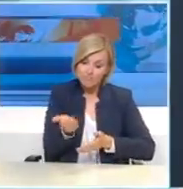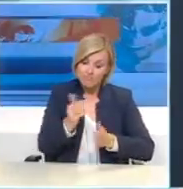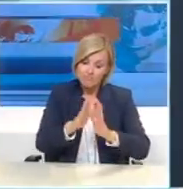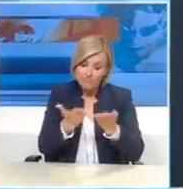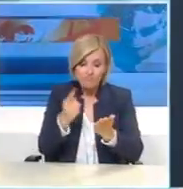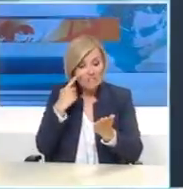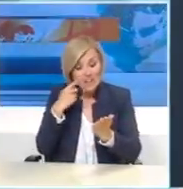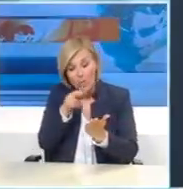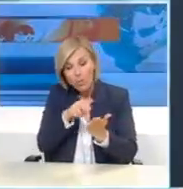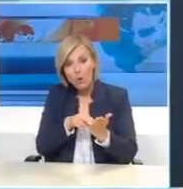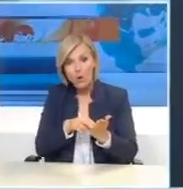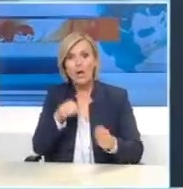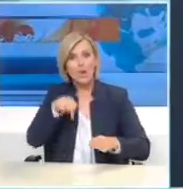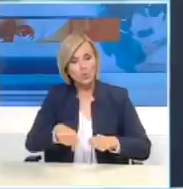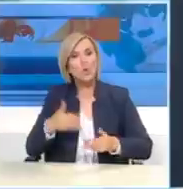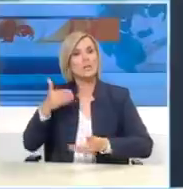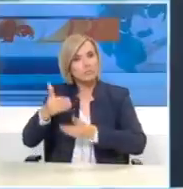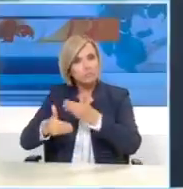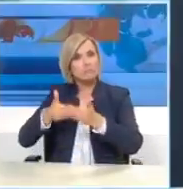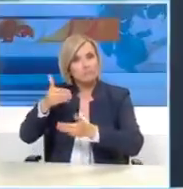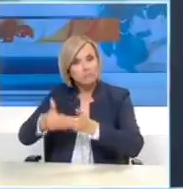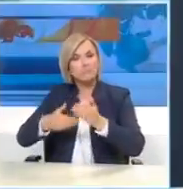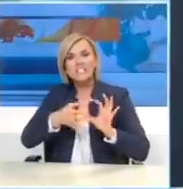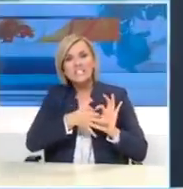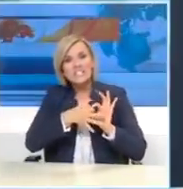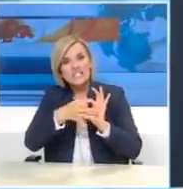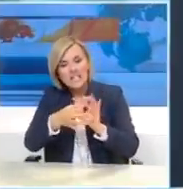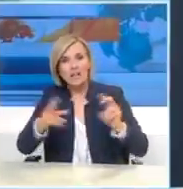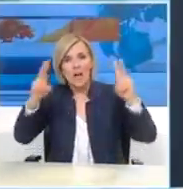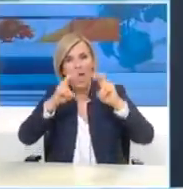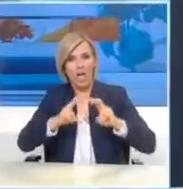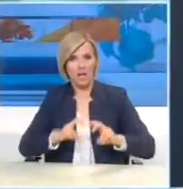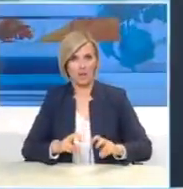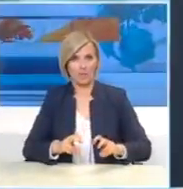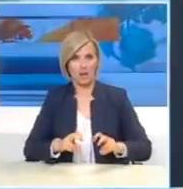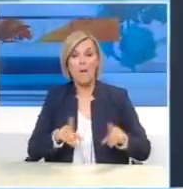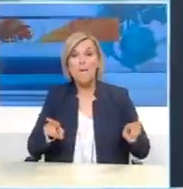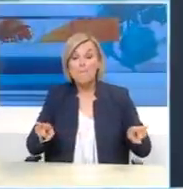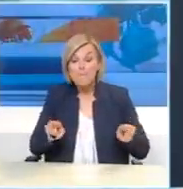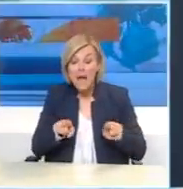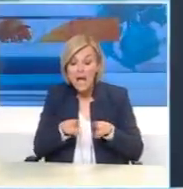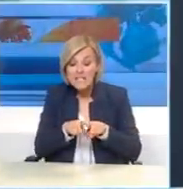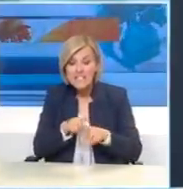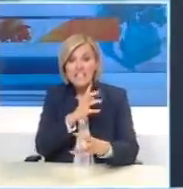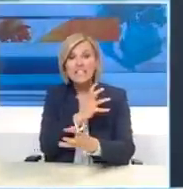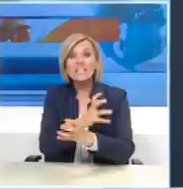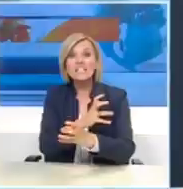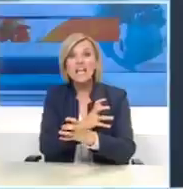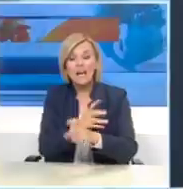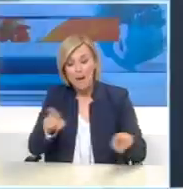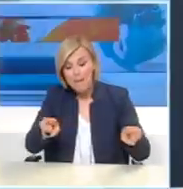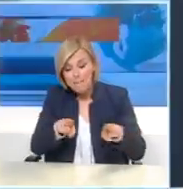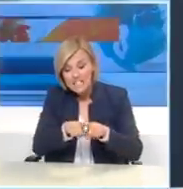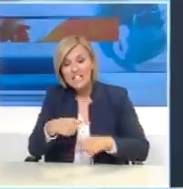και τεκμηρίων. Ο έλεγχος βρίσκεται σε εξέλιξη και θα λειτουργήσει υποβοηθητικά του έργου των εισαγγελικών λειτουργών αλλά και των